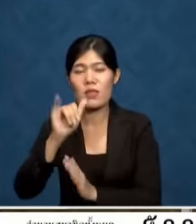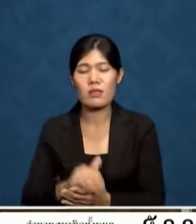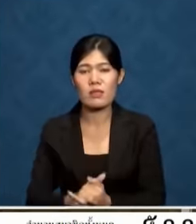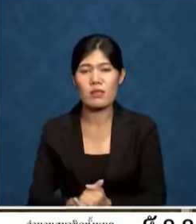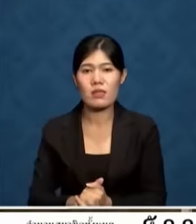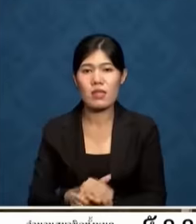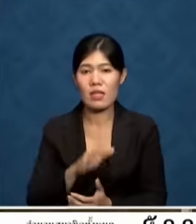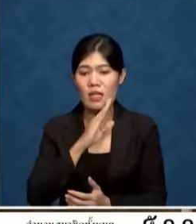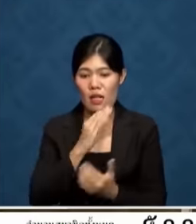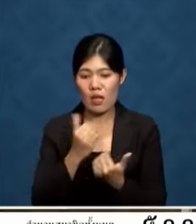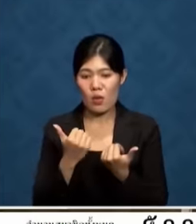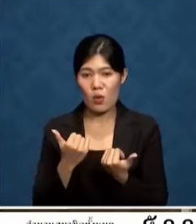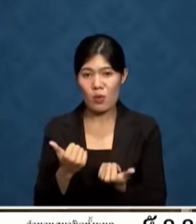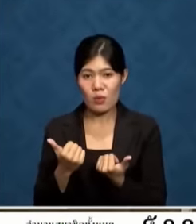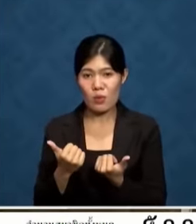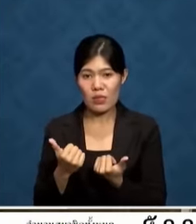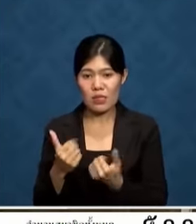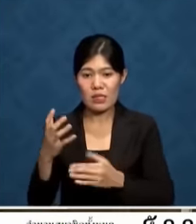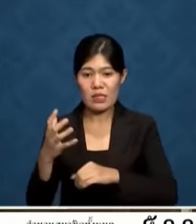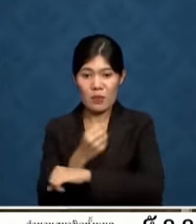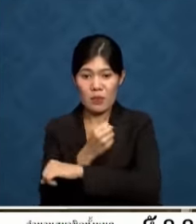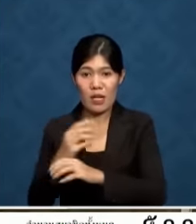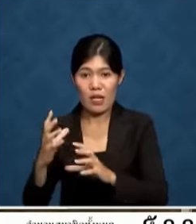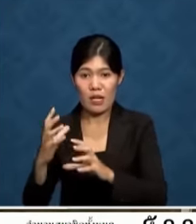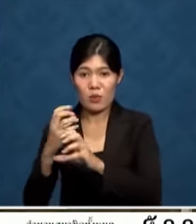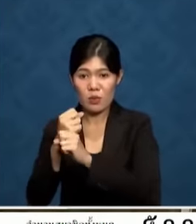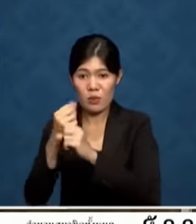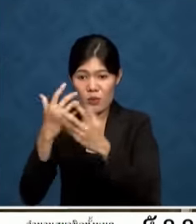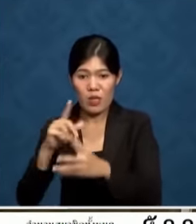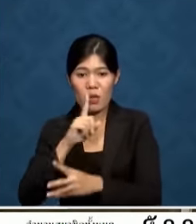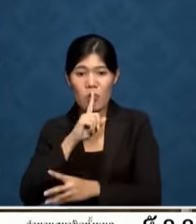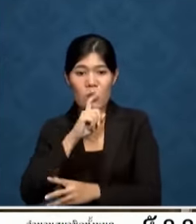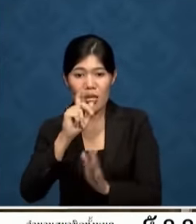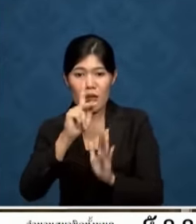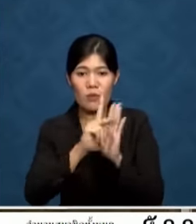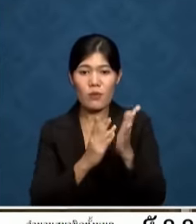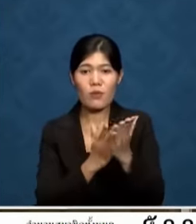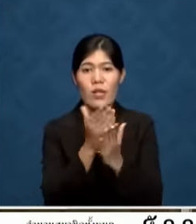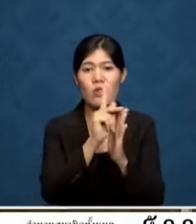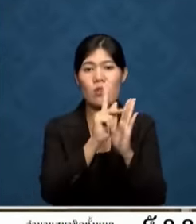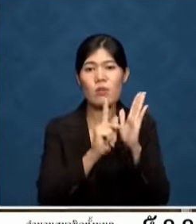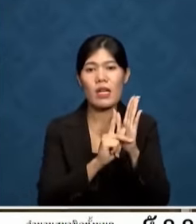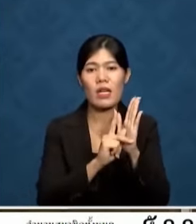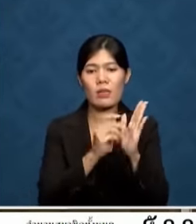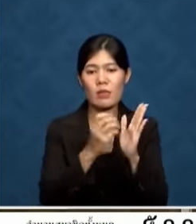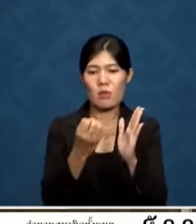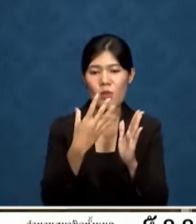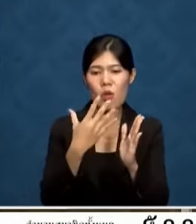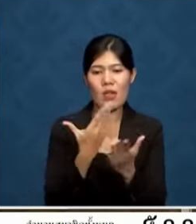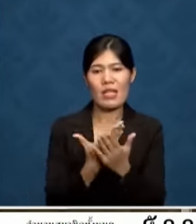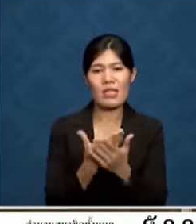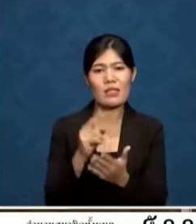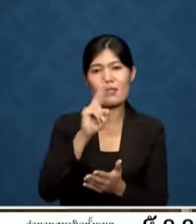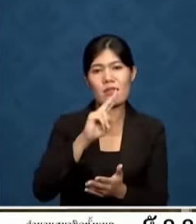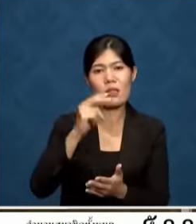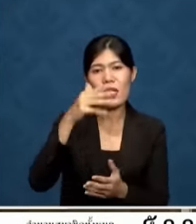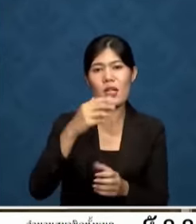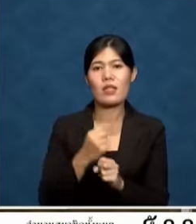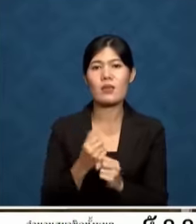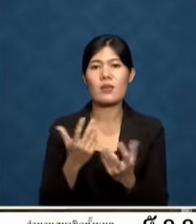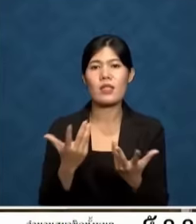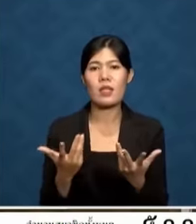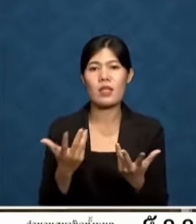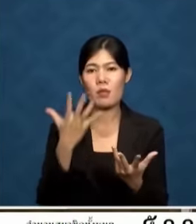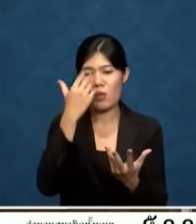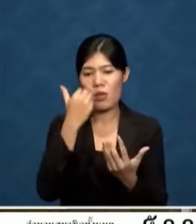หลังไปถามกฤษฎีกากฤษฎีกาบอกใช้ไม่ได้เงินก้อนนี้แล้วเงินวันนี้ทำไงครับที่สภาจะอนุมัติก็